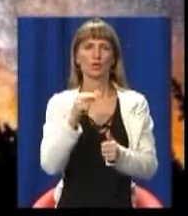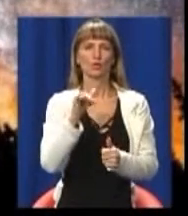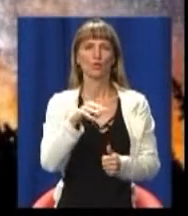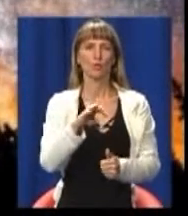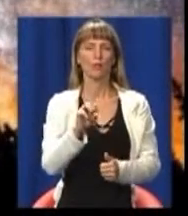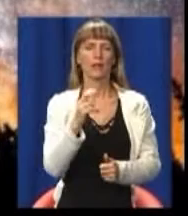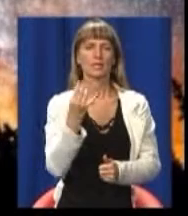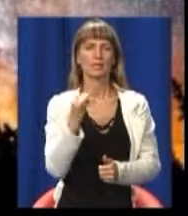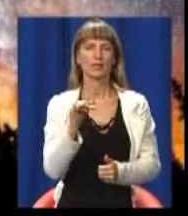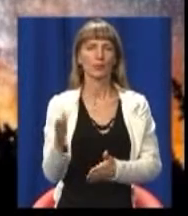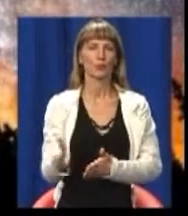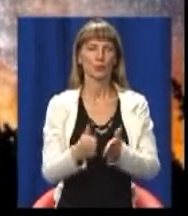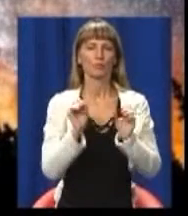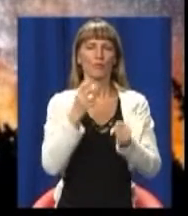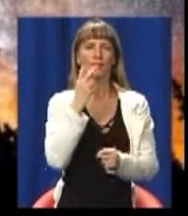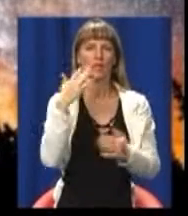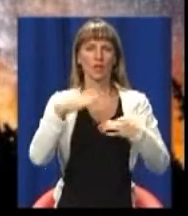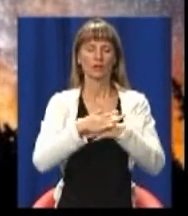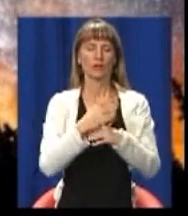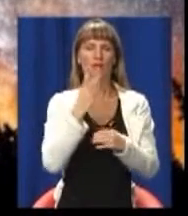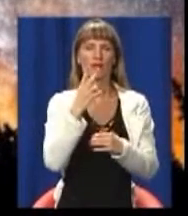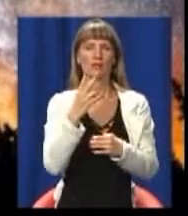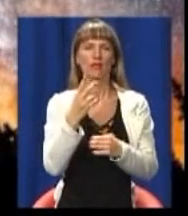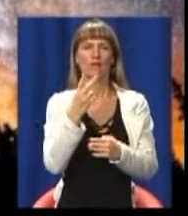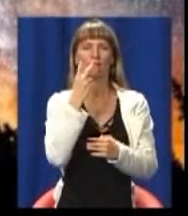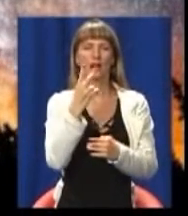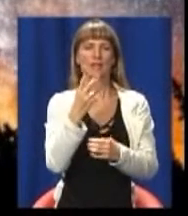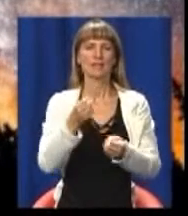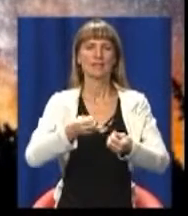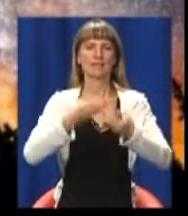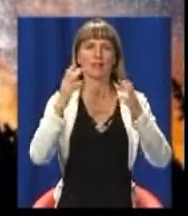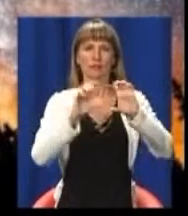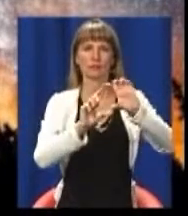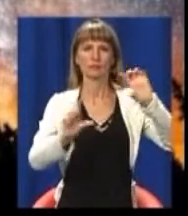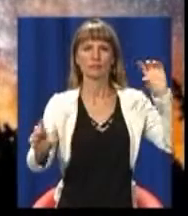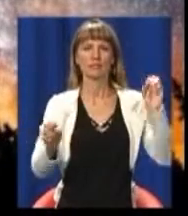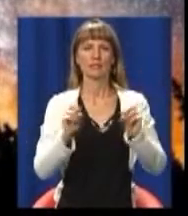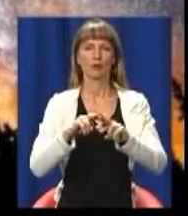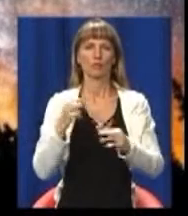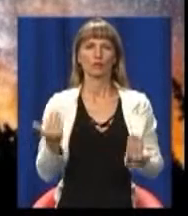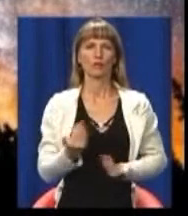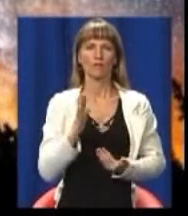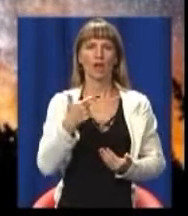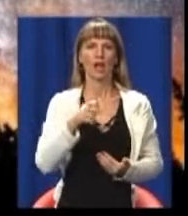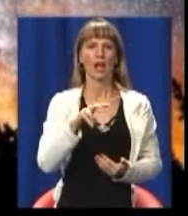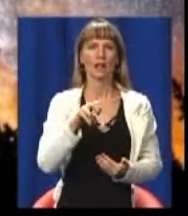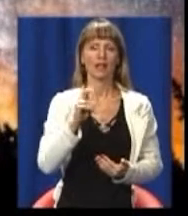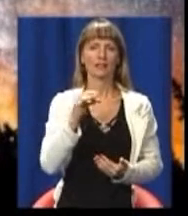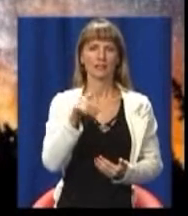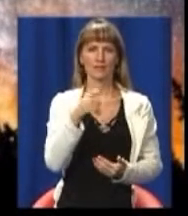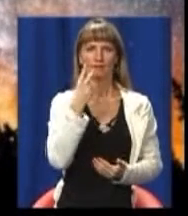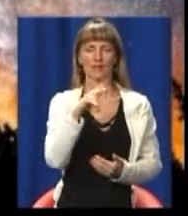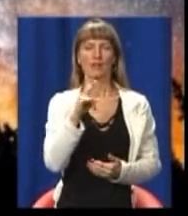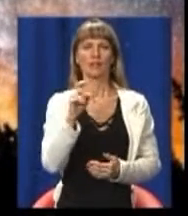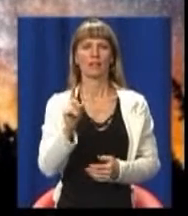Чумацький шлях ми можемо побачити в нічному небі у вигляді світлої туманної смуги. Уявляєте? Живемо в галактиці і її ж бачимо на небі.